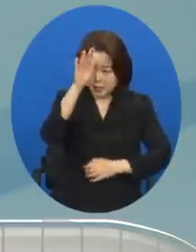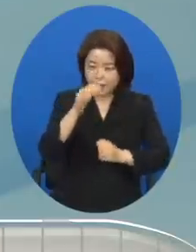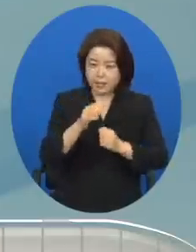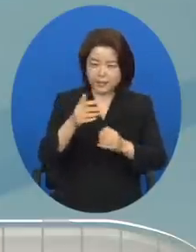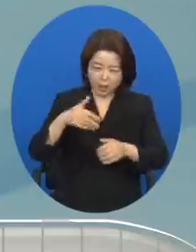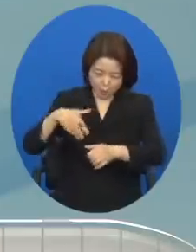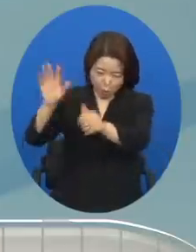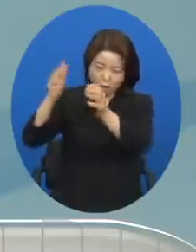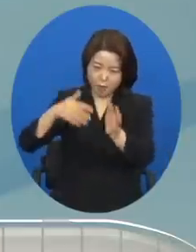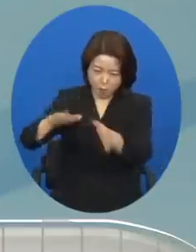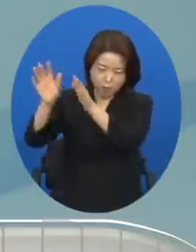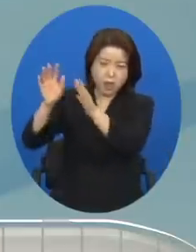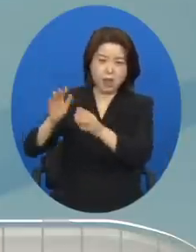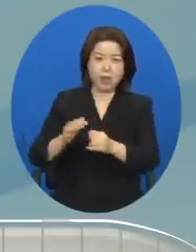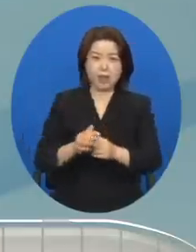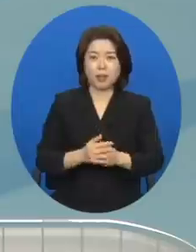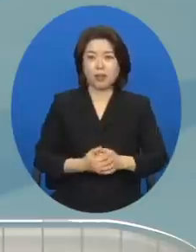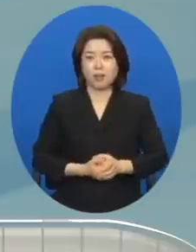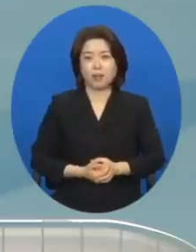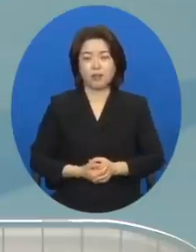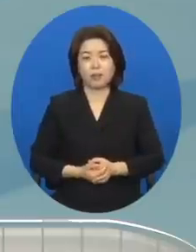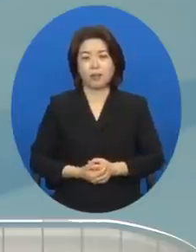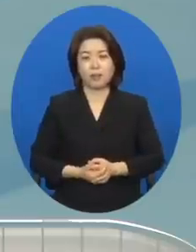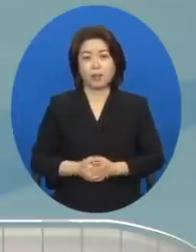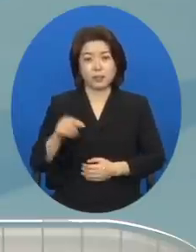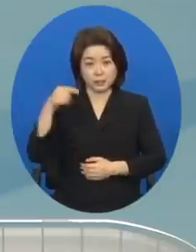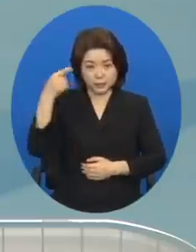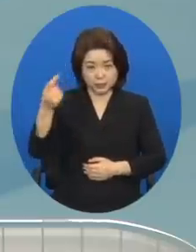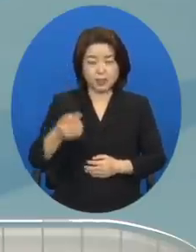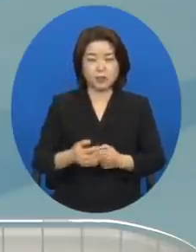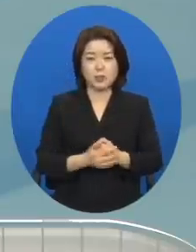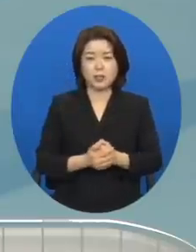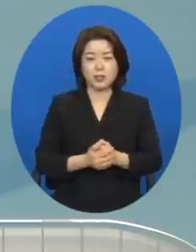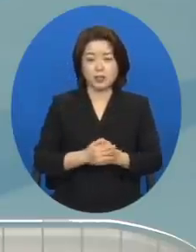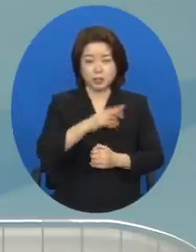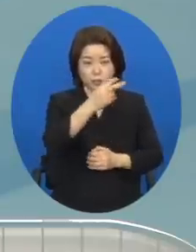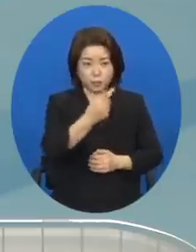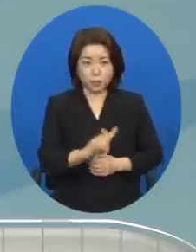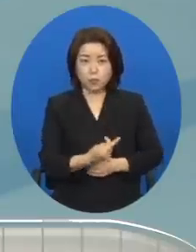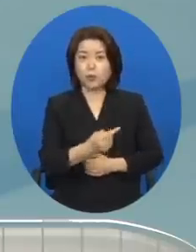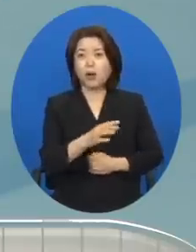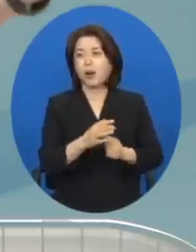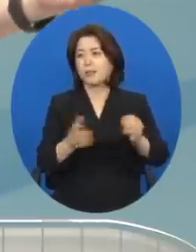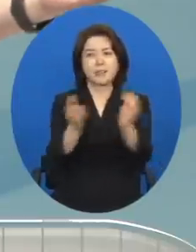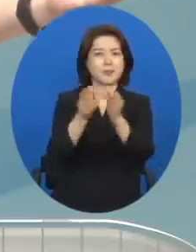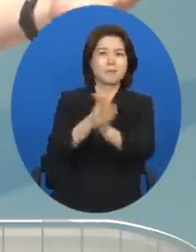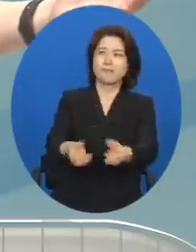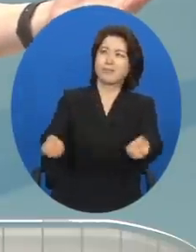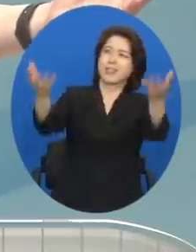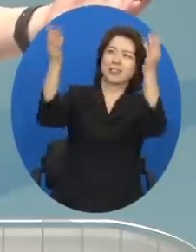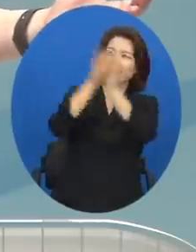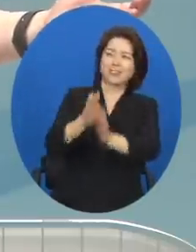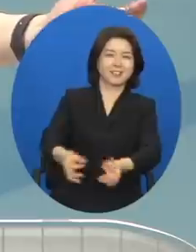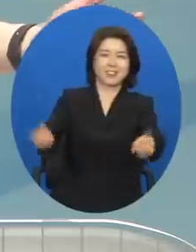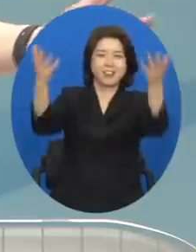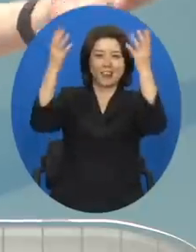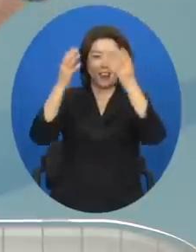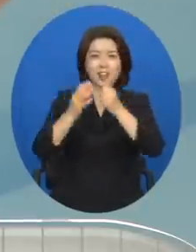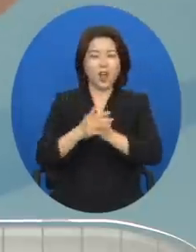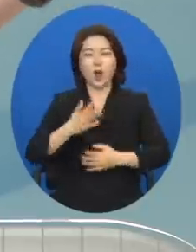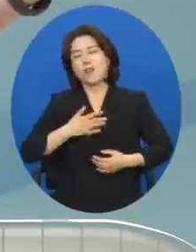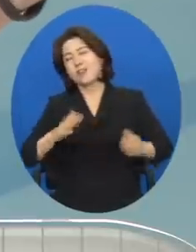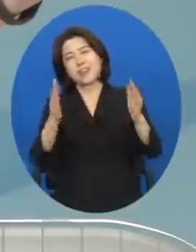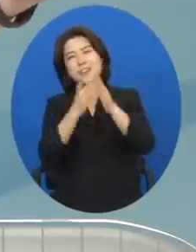바깥에 내보내라. 그랬더니 그 다음에 돌아와서 할렐루야! 우리